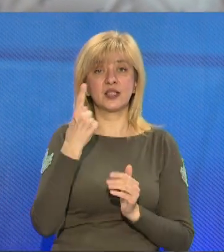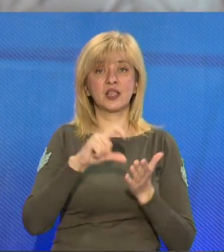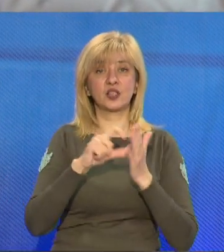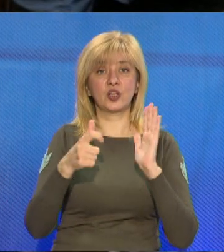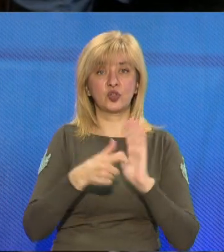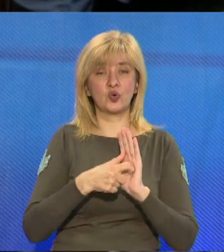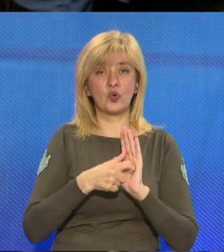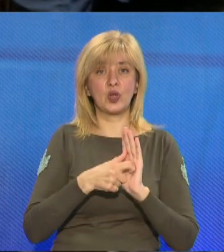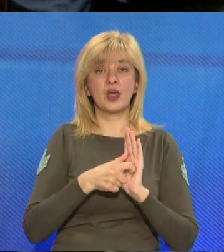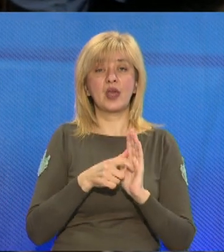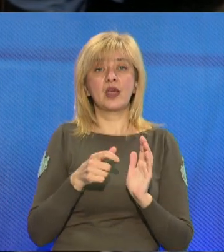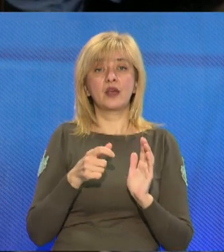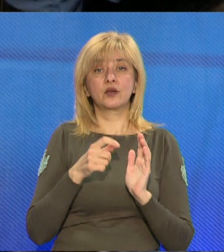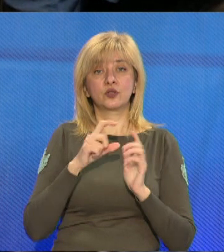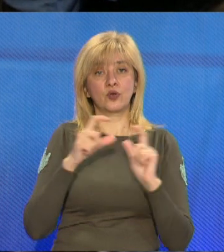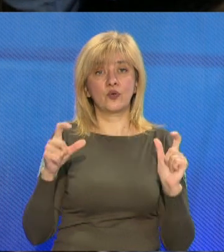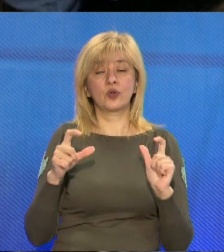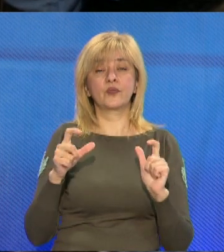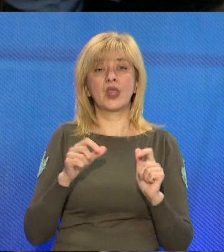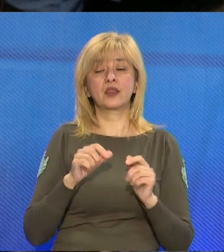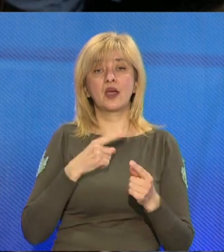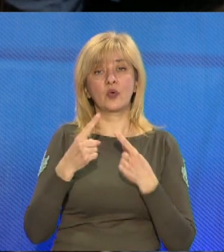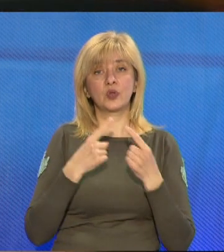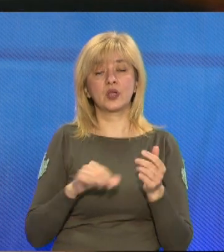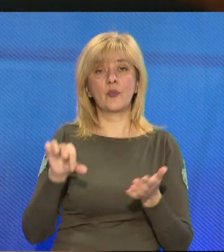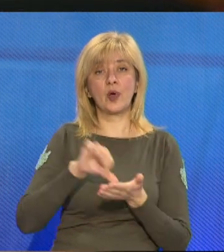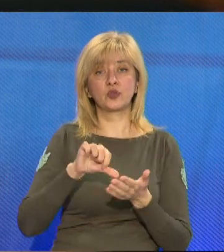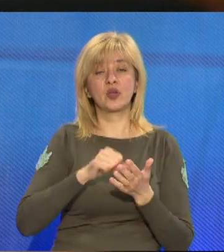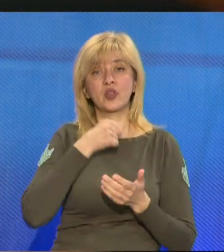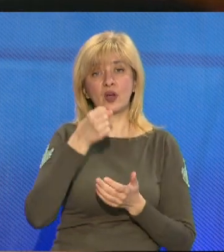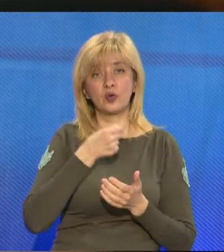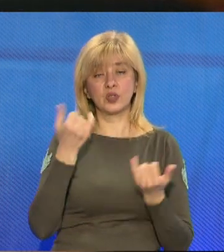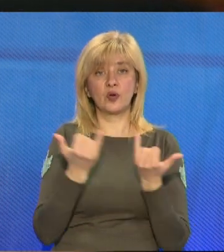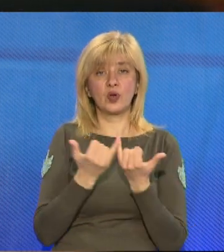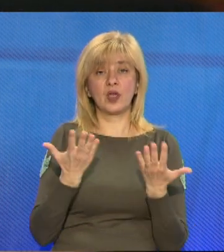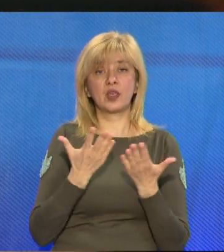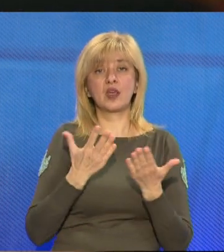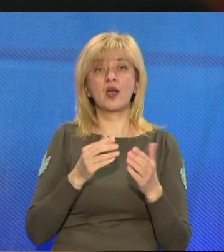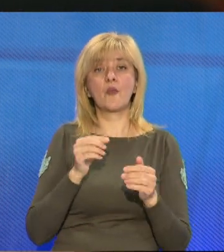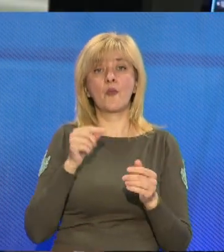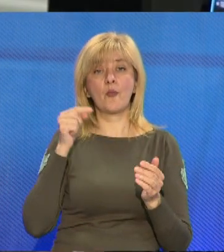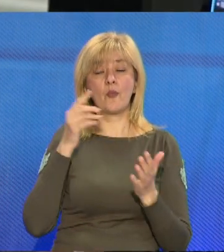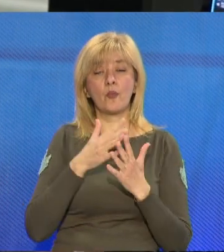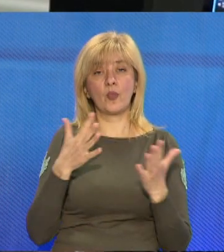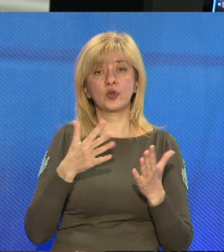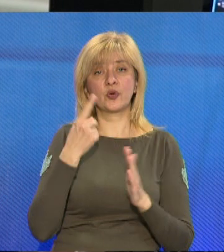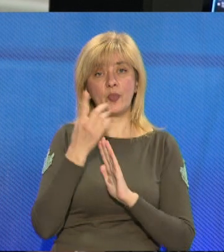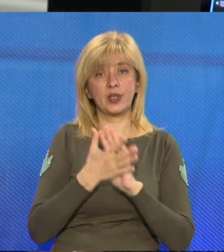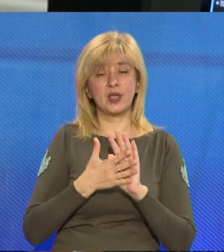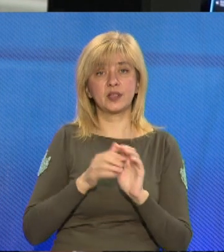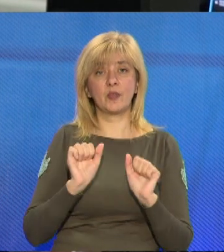11 школы. До гутарки долучились дорослые гости, которые помогли погрузиться школьникам у важную тему глубей.